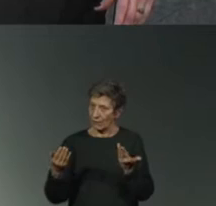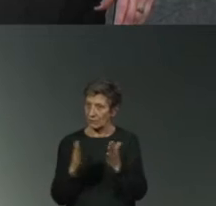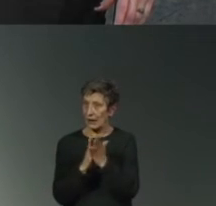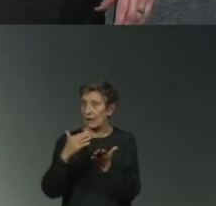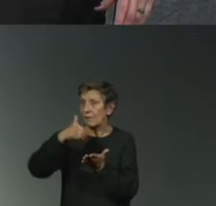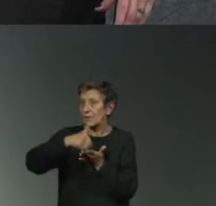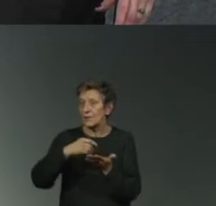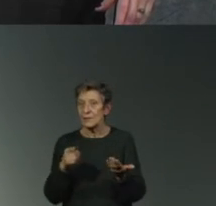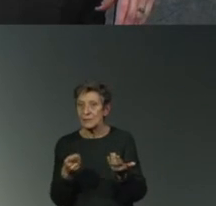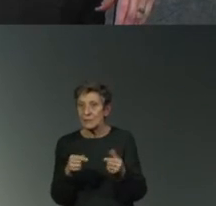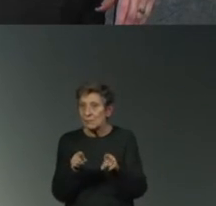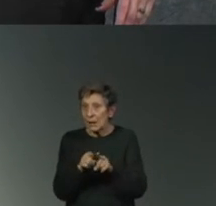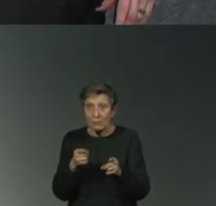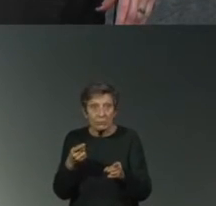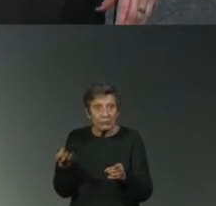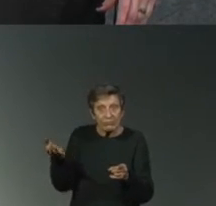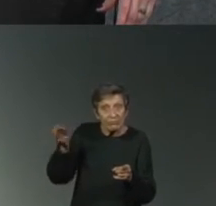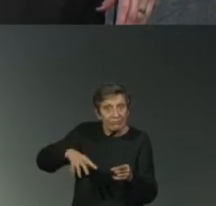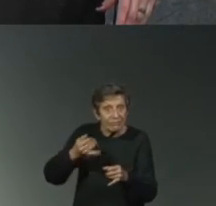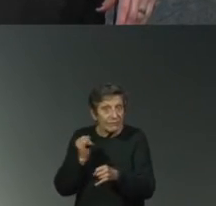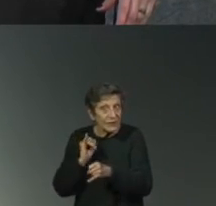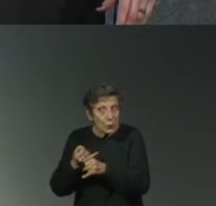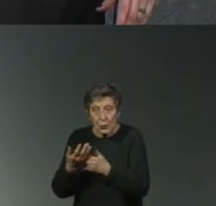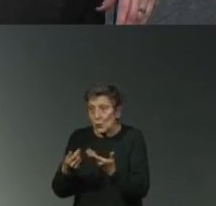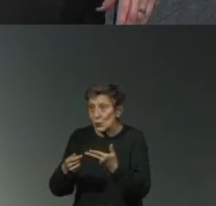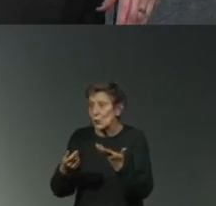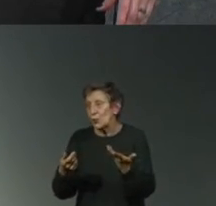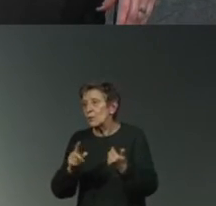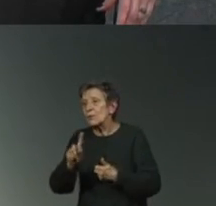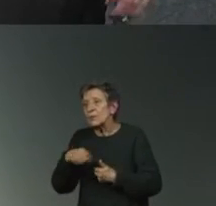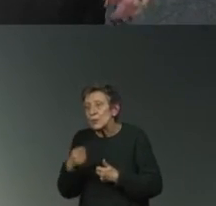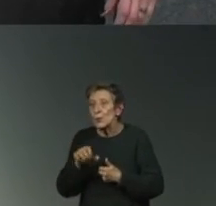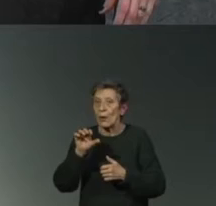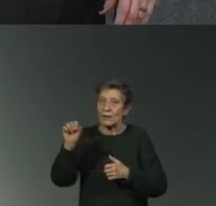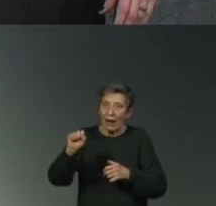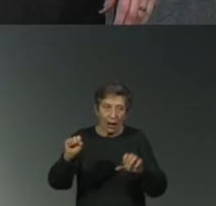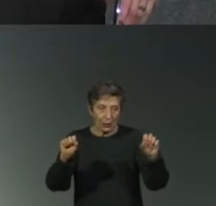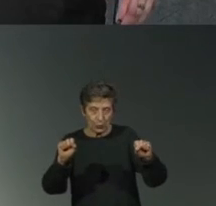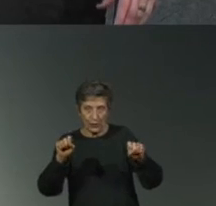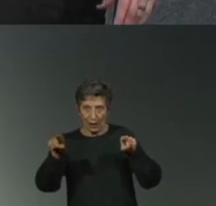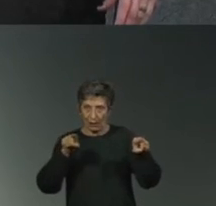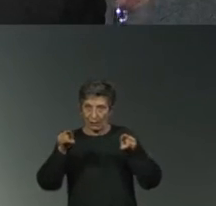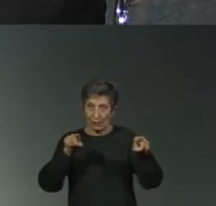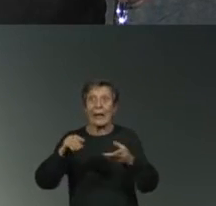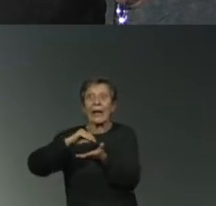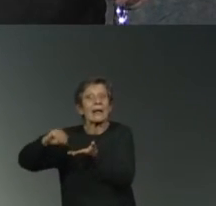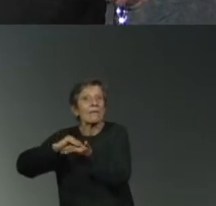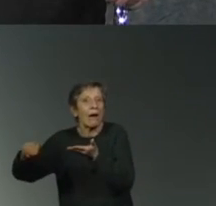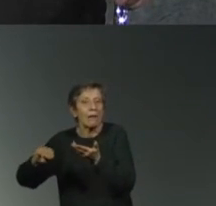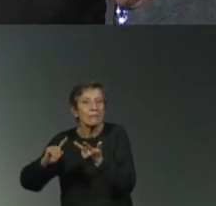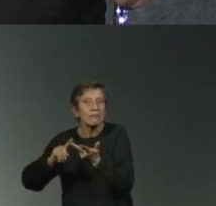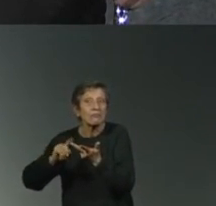c'est un double fictif ? Là, on a beaucoup parlé de Sarah, de Suzanne, et l'écrivain. Alors,